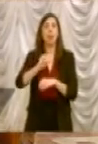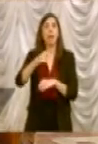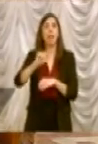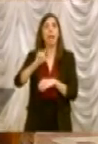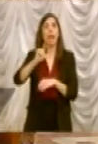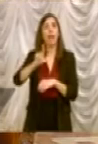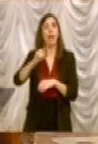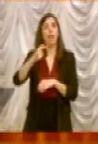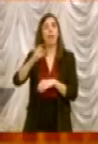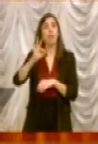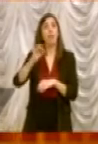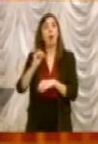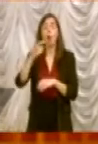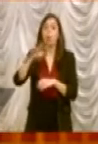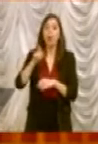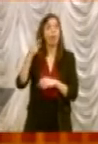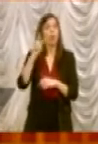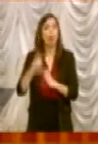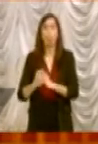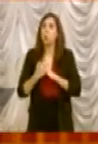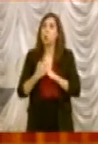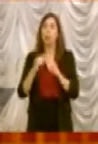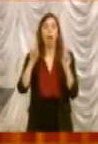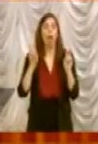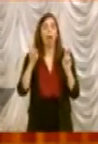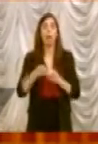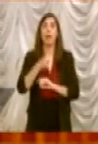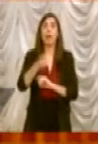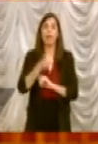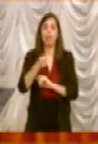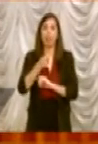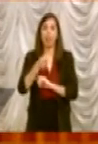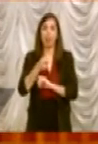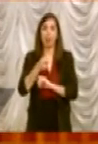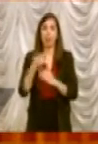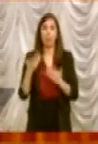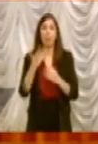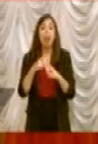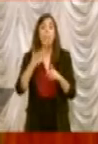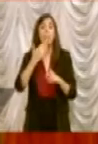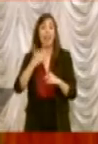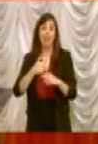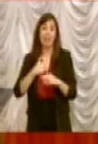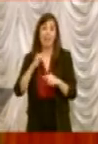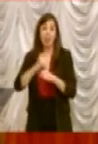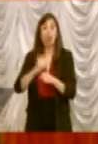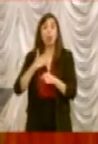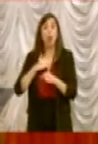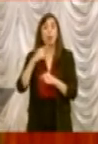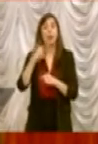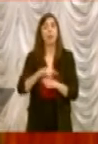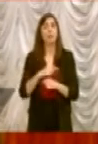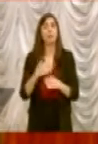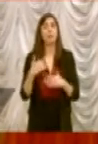rata dell'IMU per alberghi, pensioni e stabilimenti balneari. Tutti gli adempimenti, le ritenute IVA, contributi previdenziali